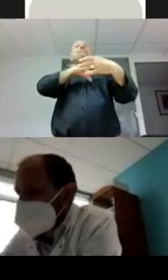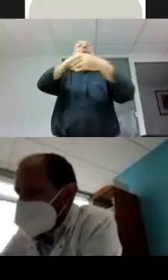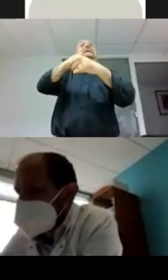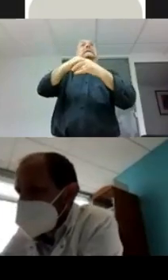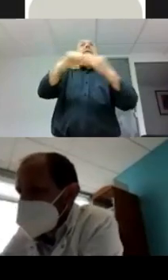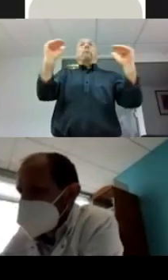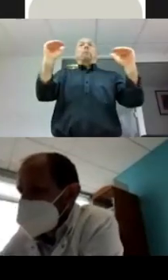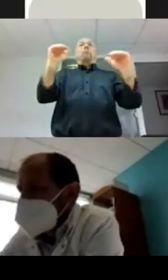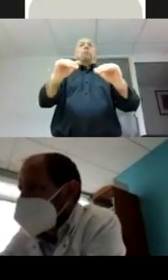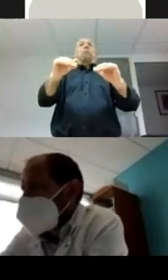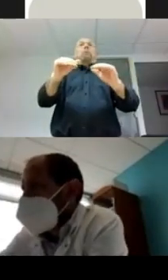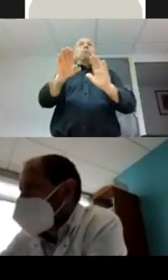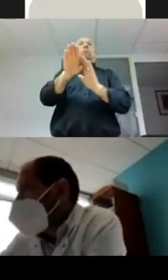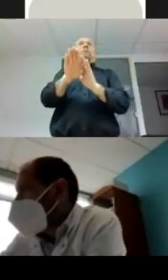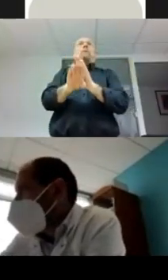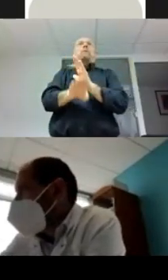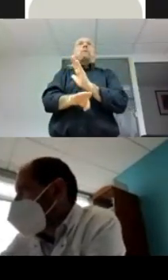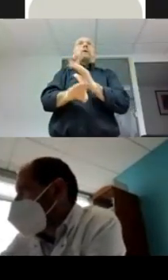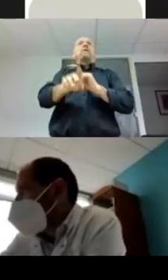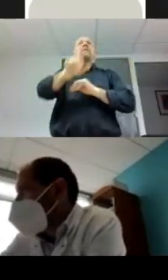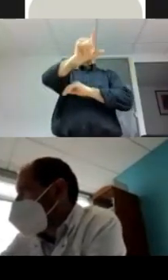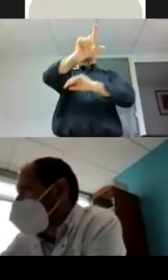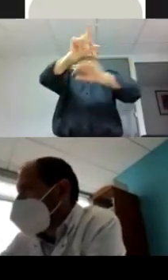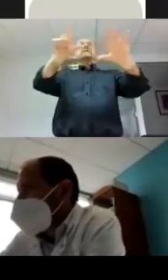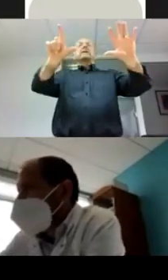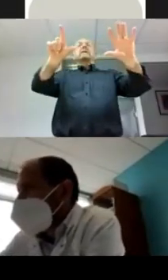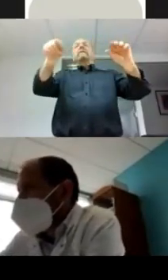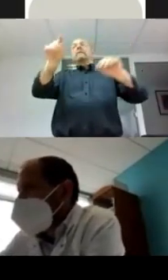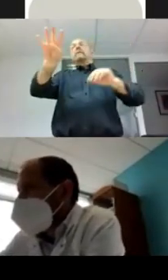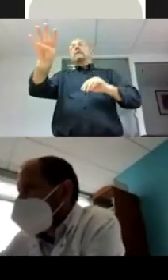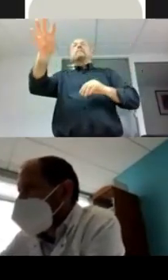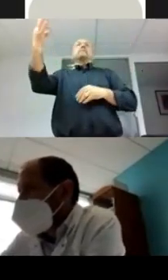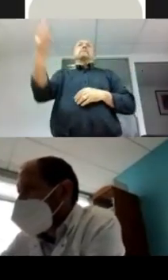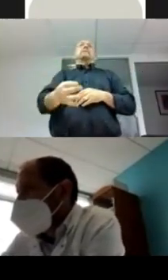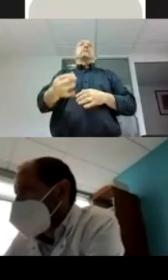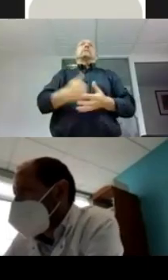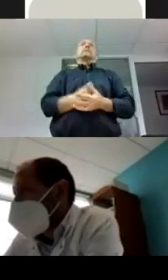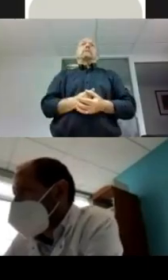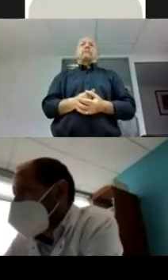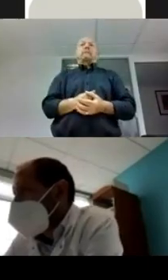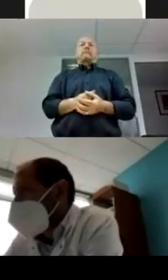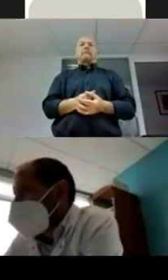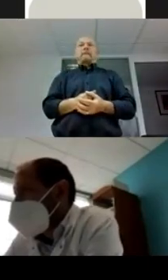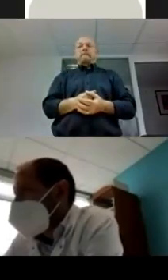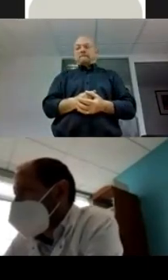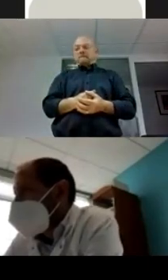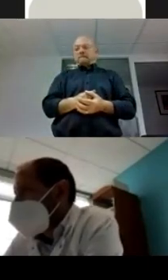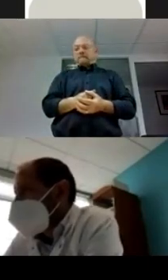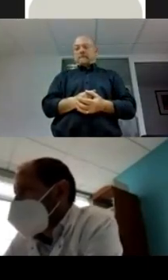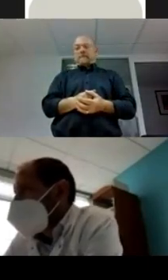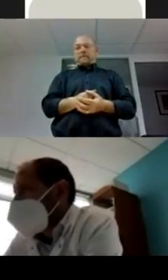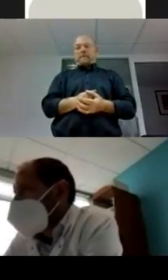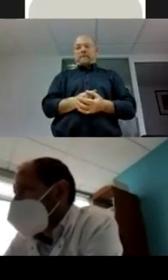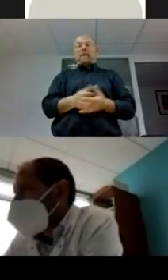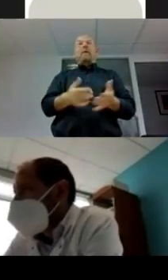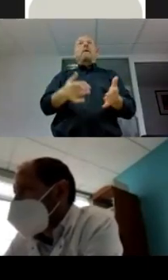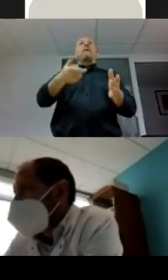taux de participation dans le département a été un peu plus bas que les autres années. Il a été de 27,4%.